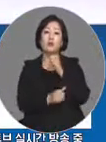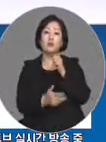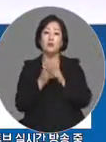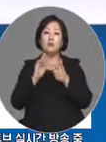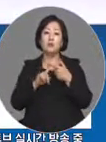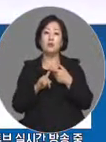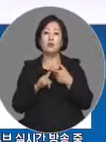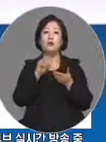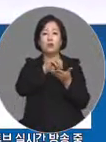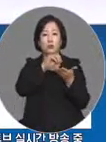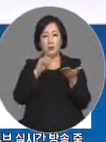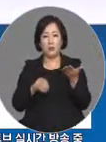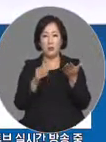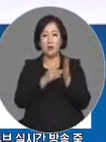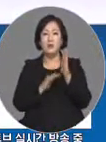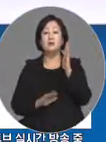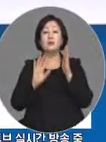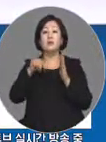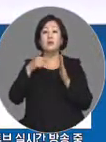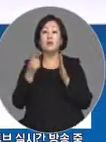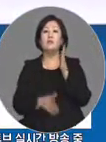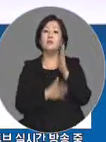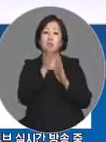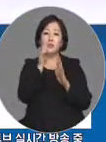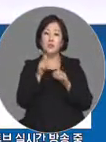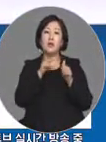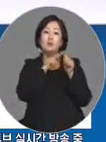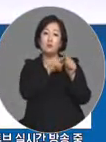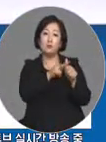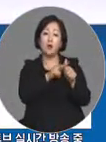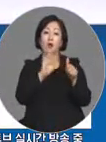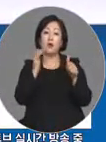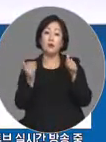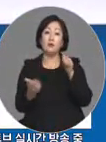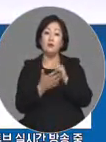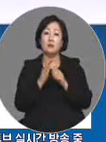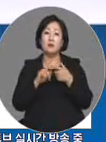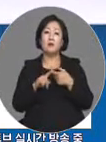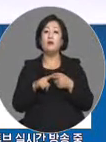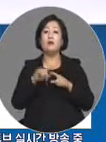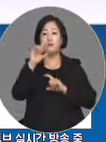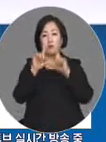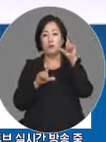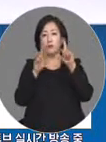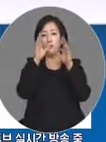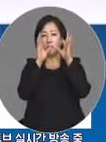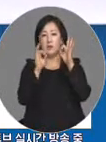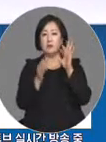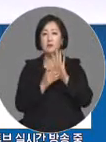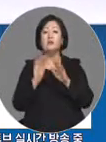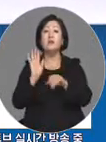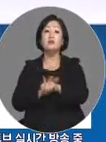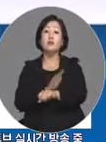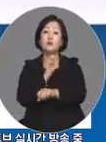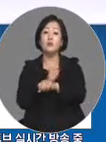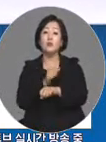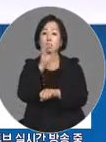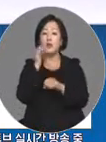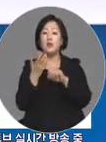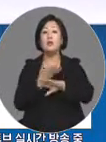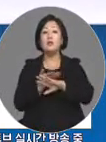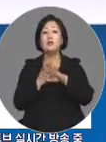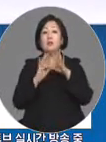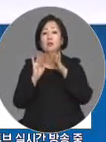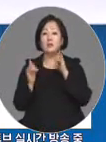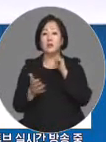거직을 던지고 시장석의 선거에 나선다면 그 자체만으로도 흠이 되어